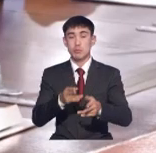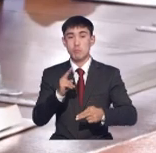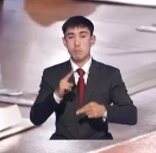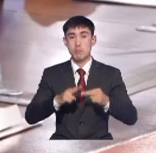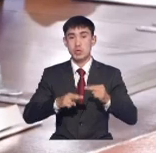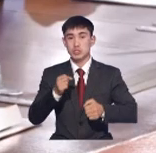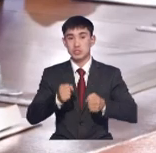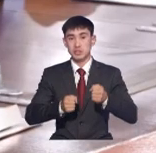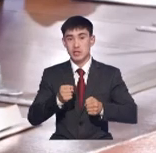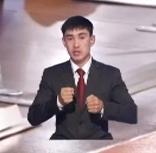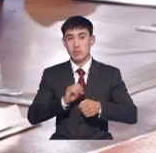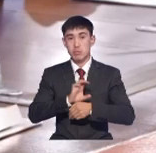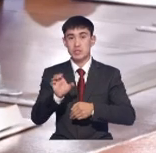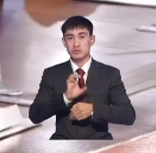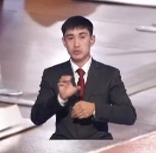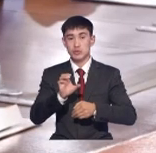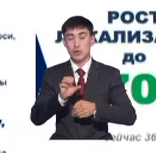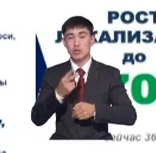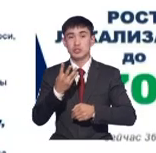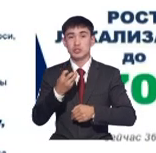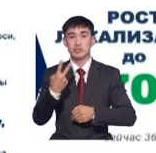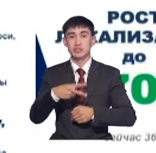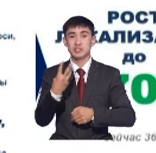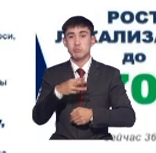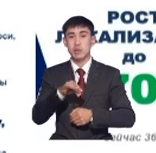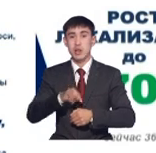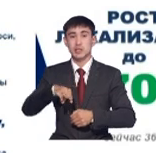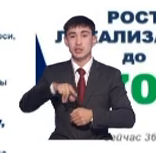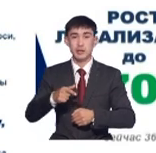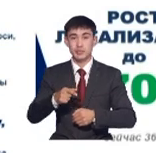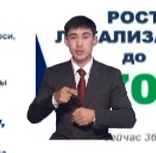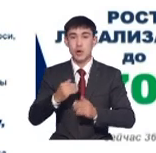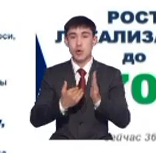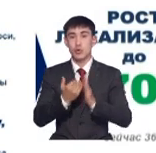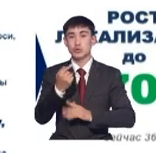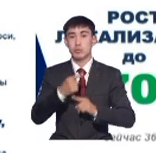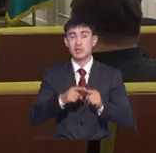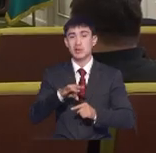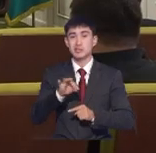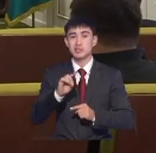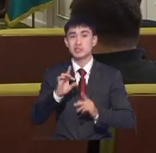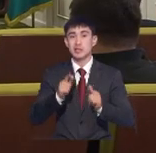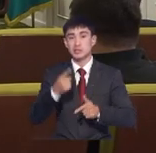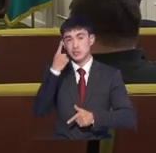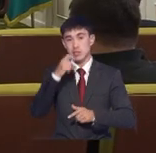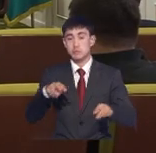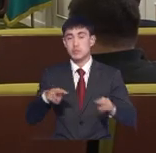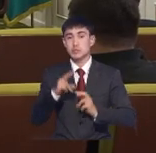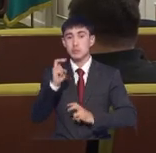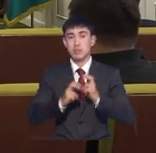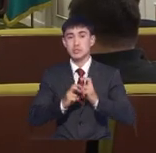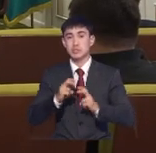произведено продукции на 423 млрд тенге рост полтора раза Согласно данным министра